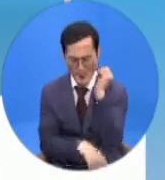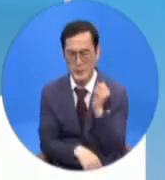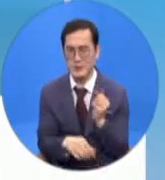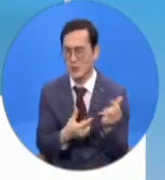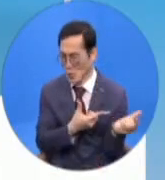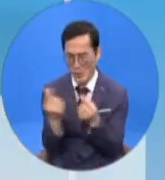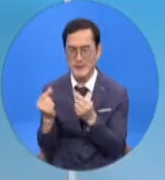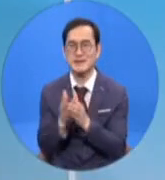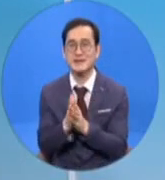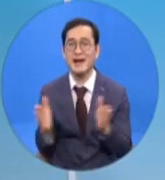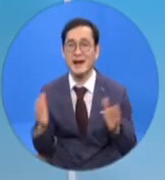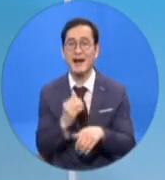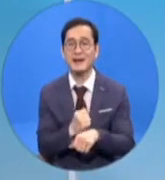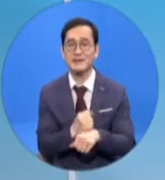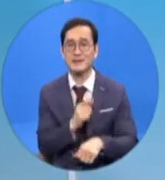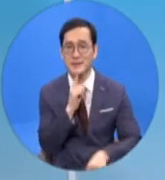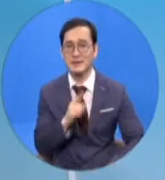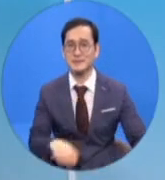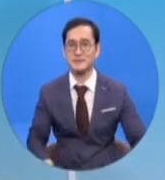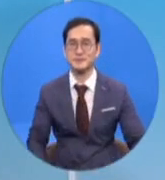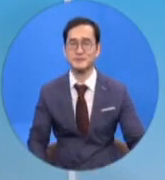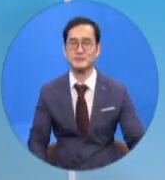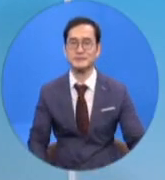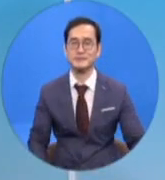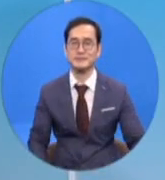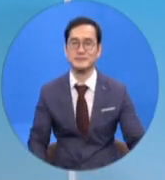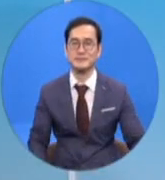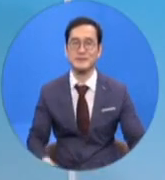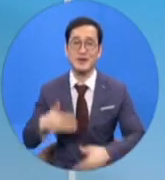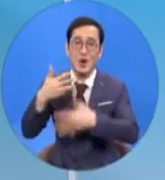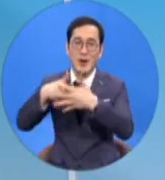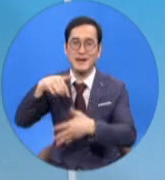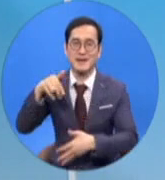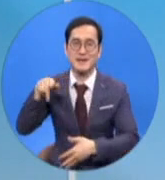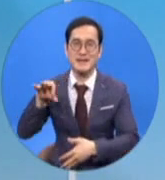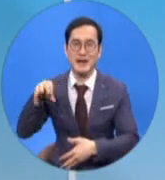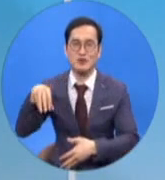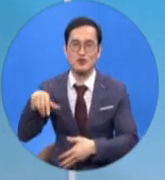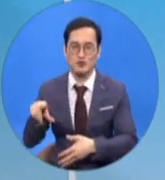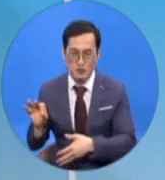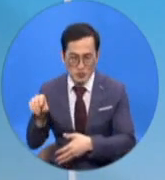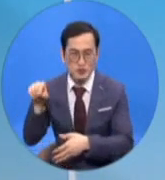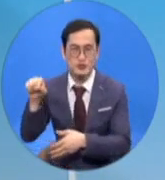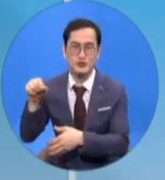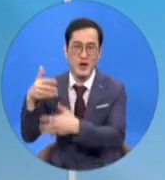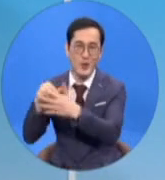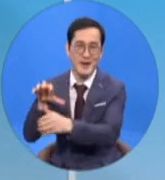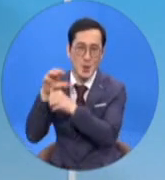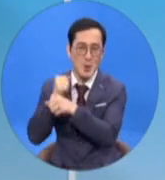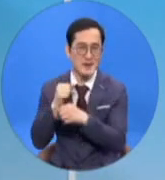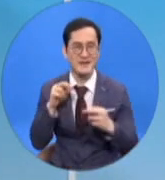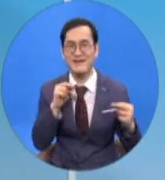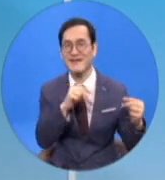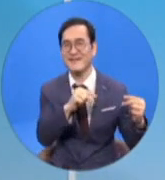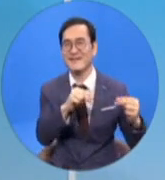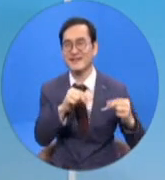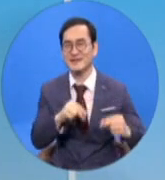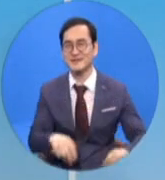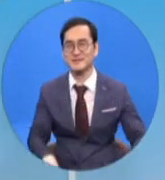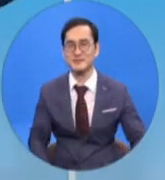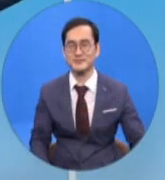노해서 국민이 다 알고 있는 기생충 이라는 영화의 주인공들을 빗대서 설명해서 굉장히 흥미로운 부분도 있었습니다 그런가하면